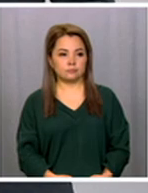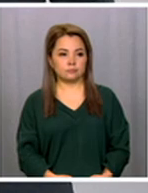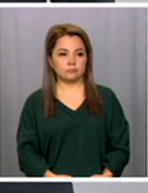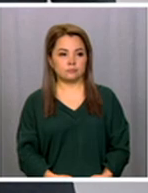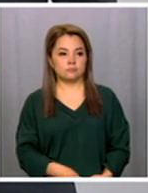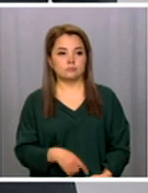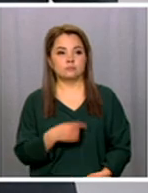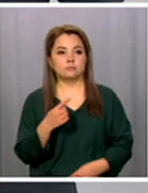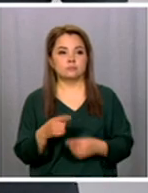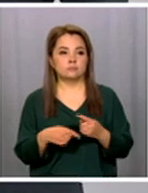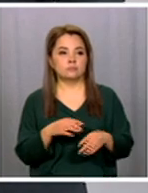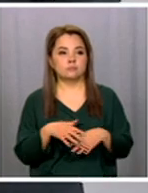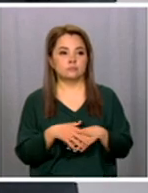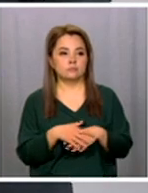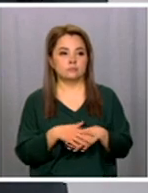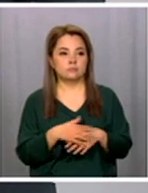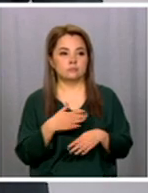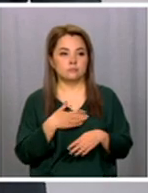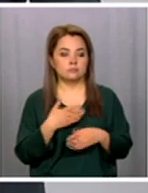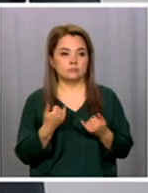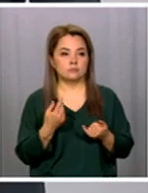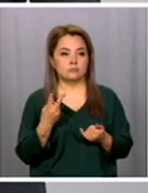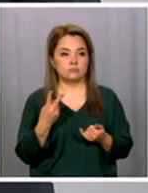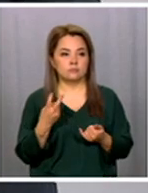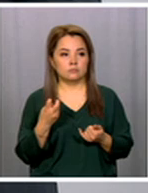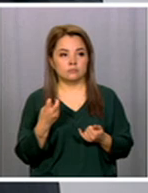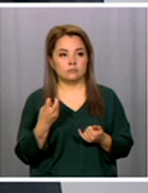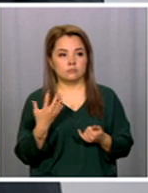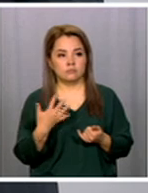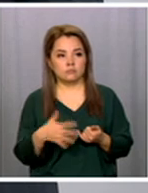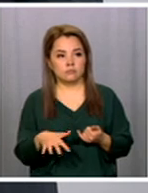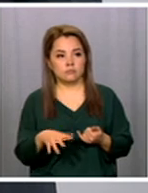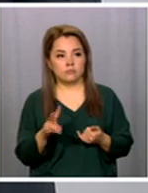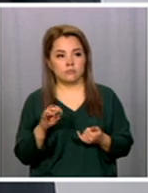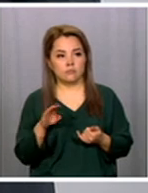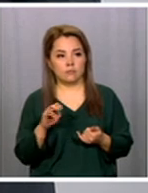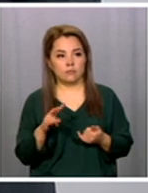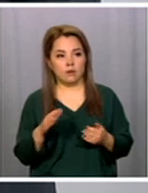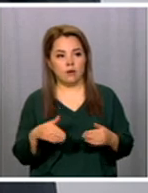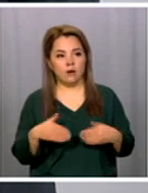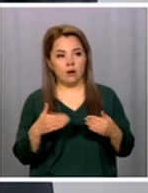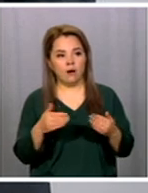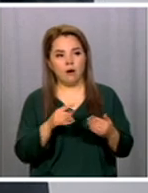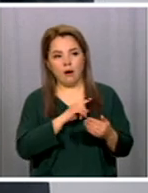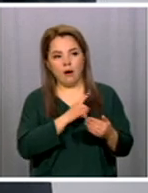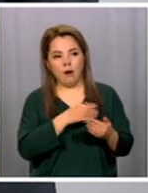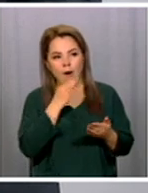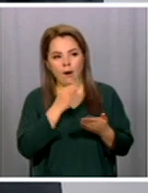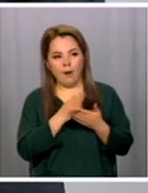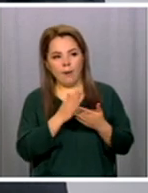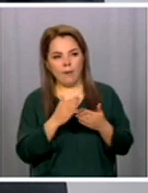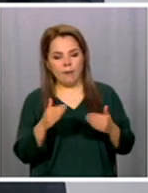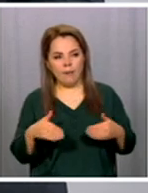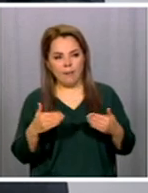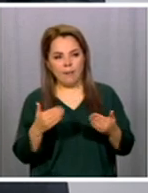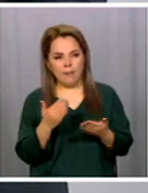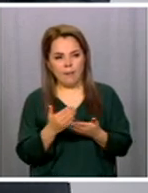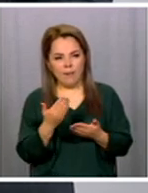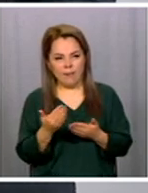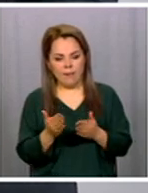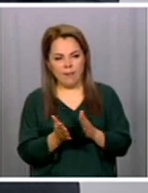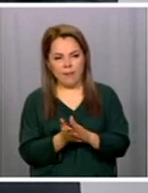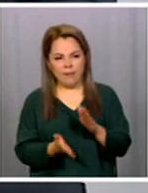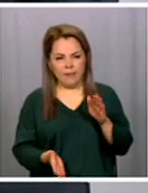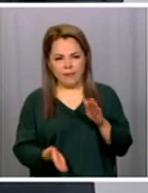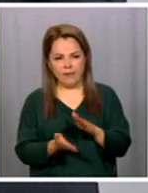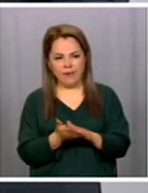Келесі есебіміз, балалар. 250 ньютон серпімділік күшінің әрекетінен серппе 30